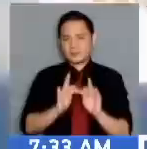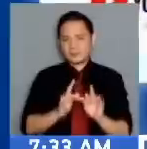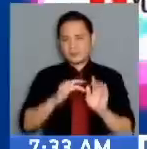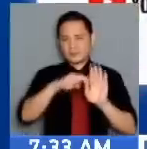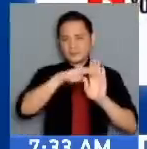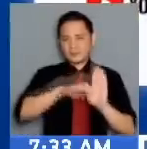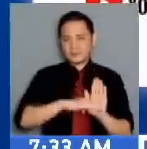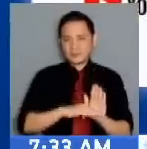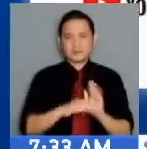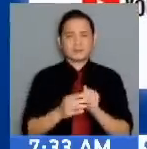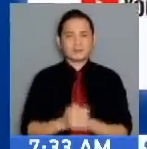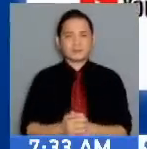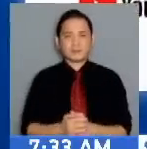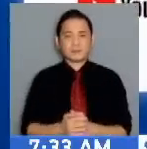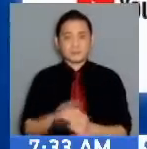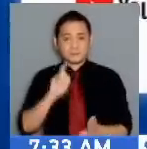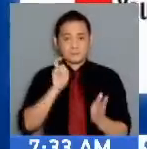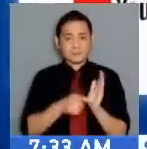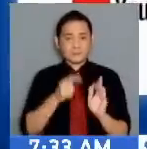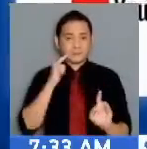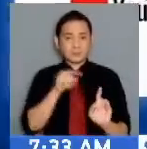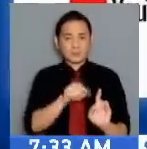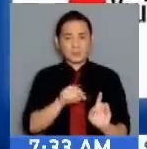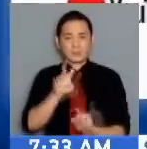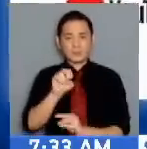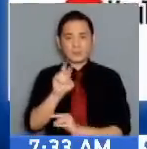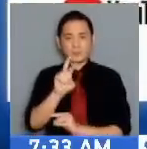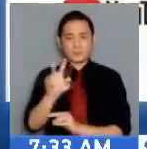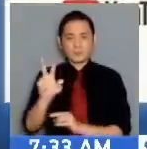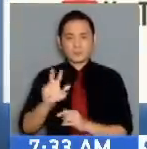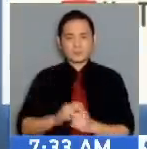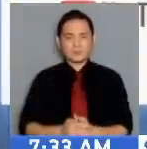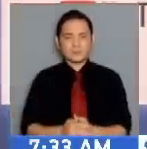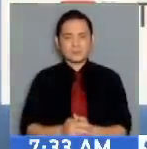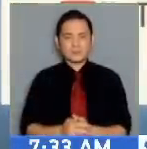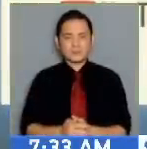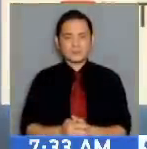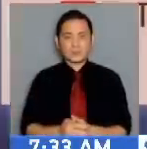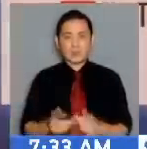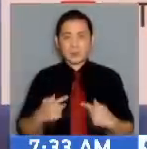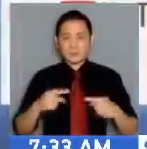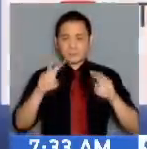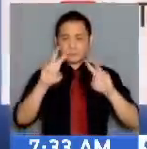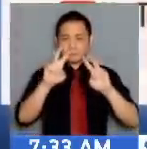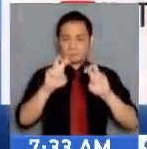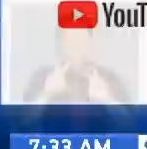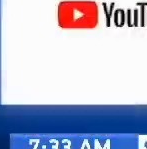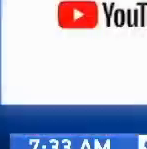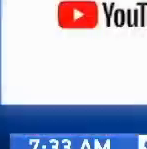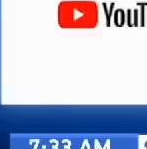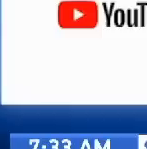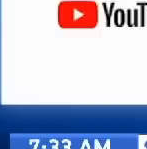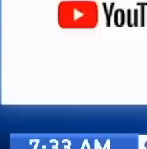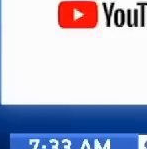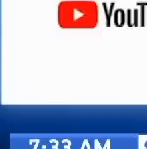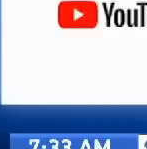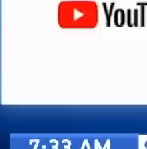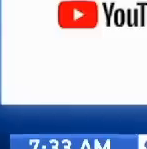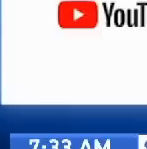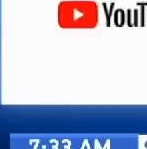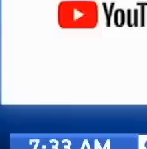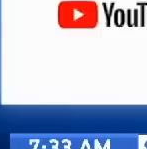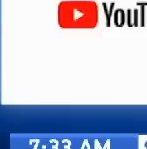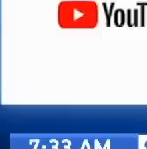2023. Sa datos ng Global Video Measurement and Analytics Platform na Tubular Labs, mula January 1 to